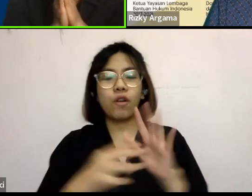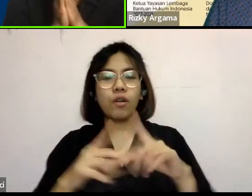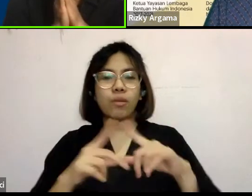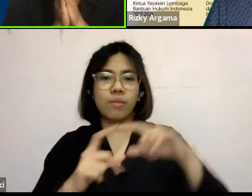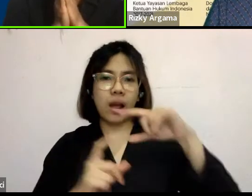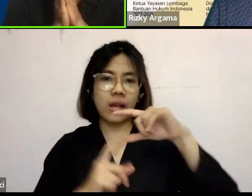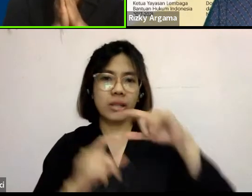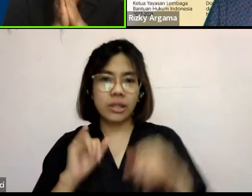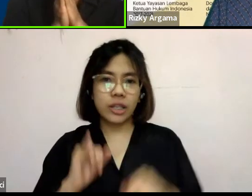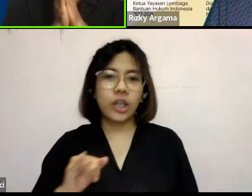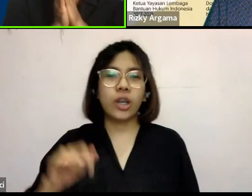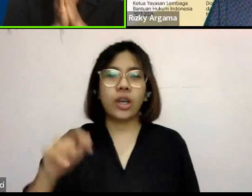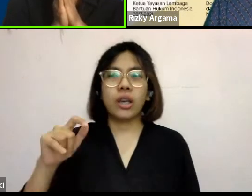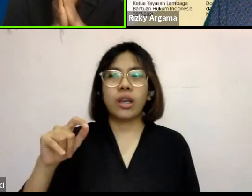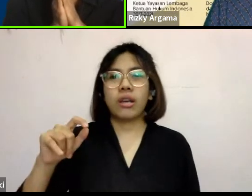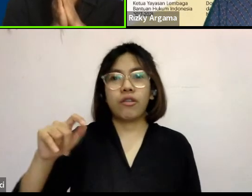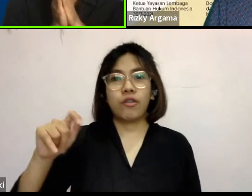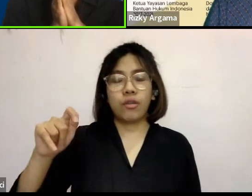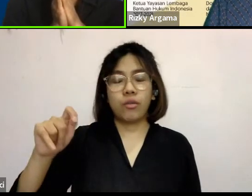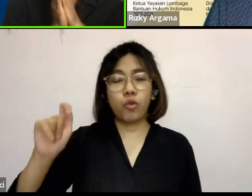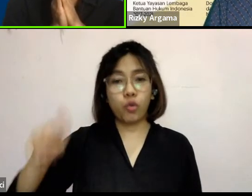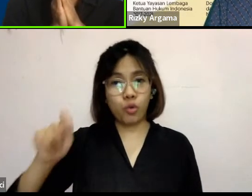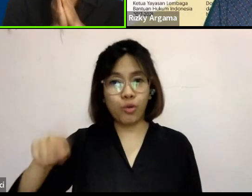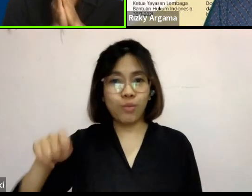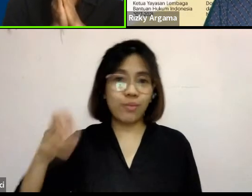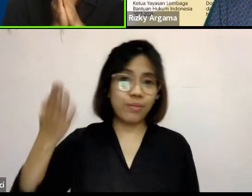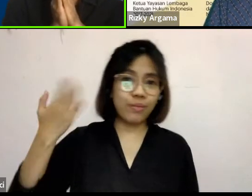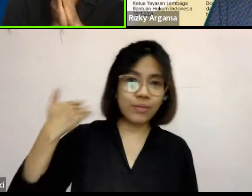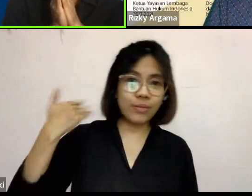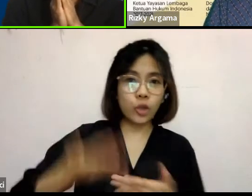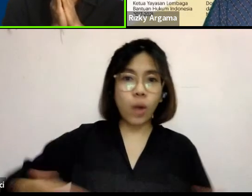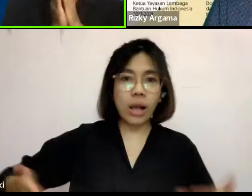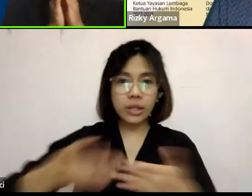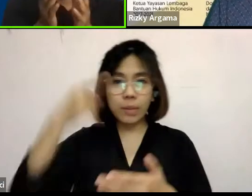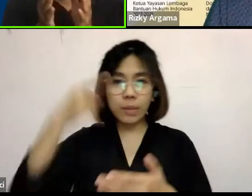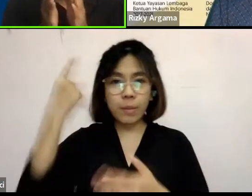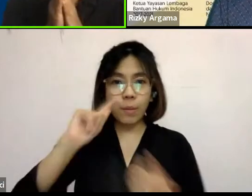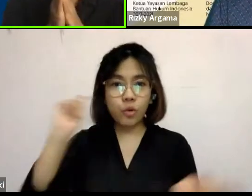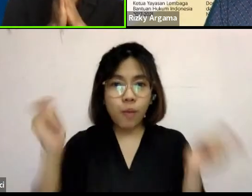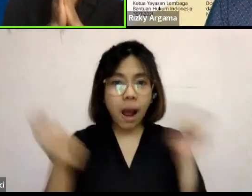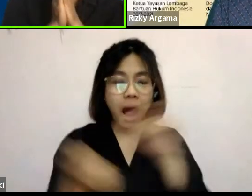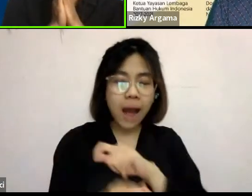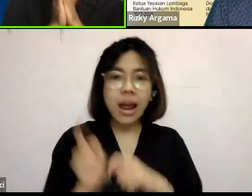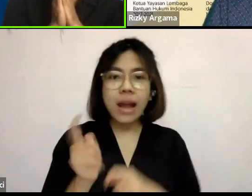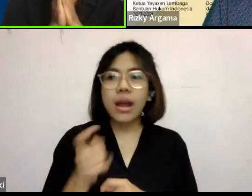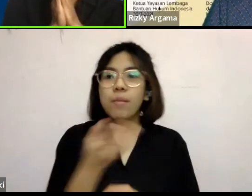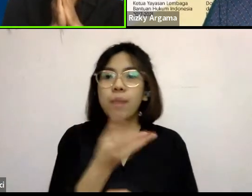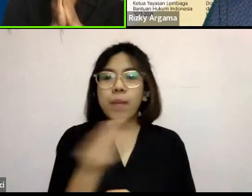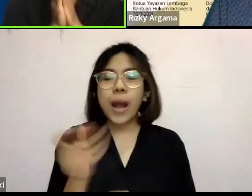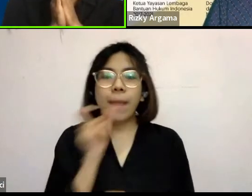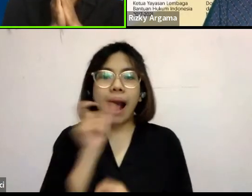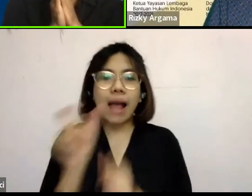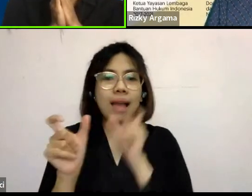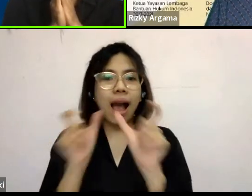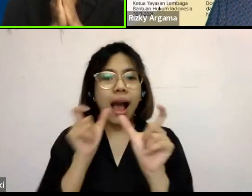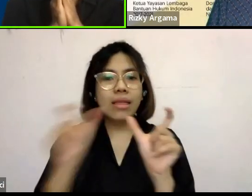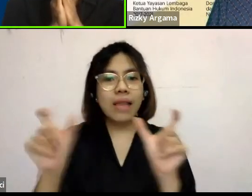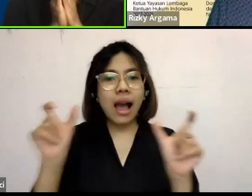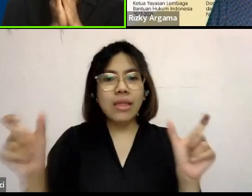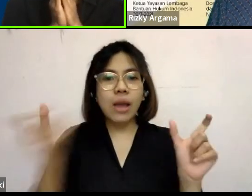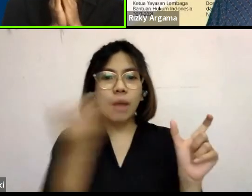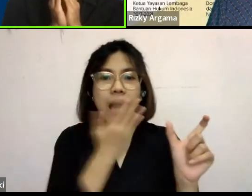terlihat perkembangan eh bahasa vst dalam hukum